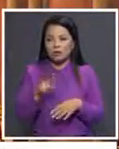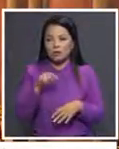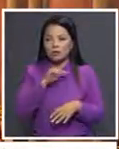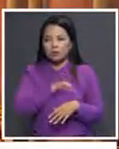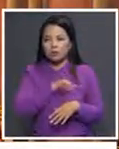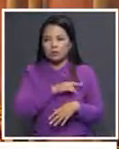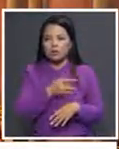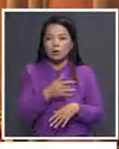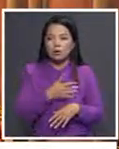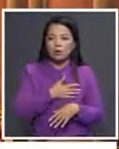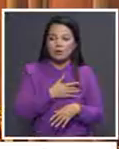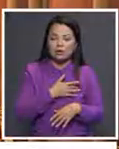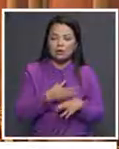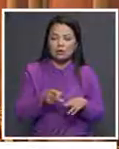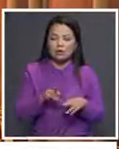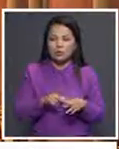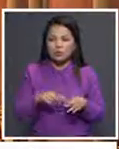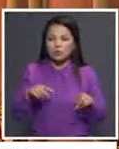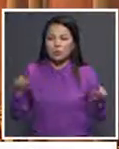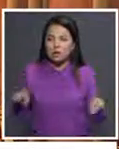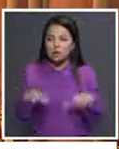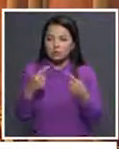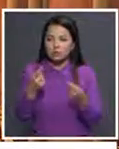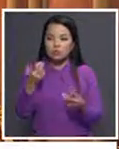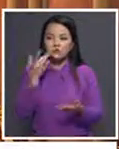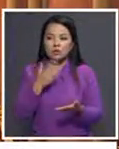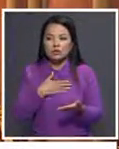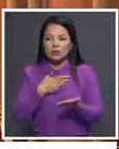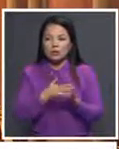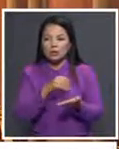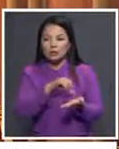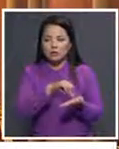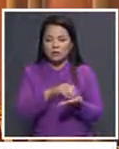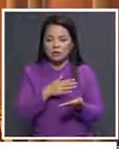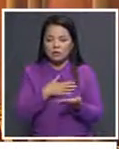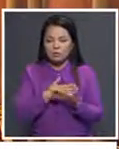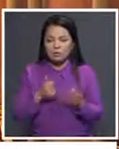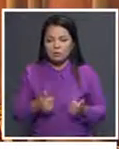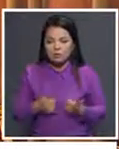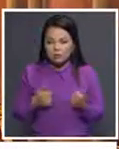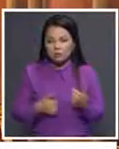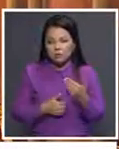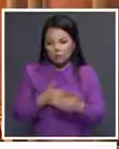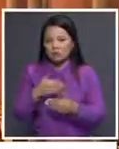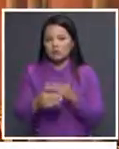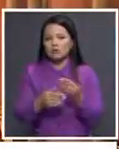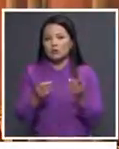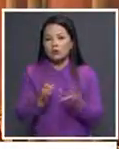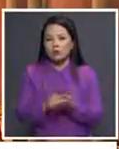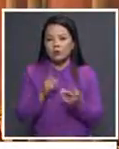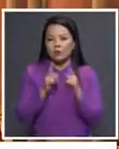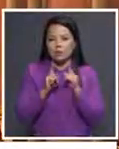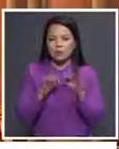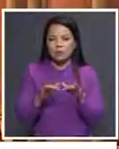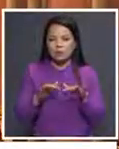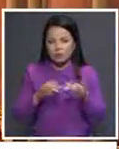1000 жылдан бері жоғалған құндық рухты қалпына келтіреміз деген талпыныс. Сол талпыныс мен қазір мен парламенттің